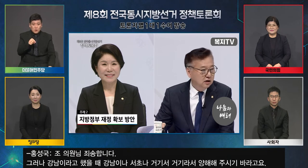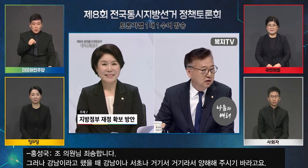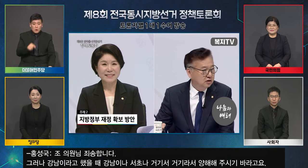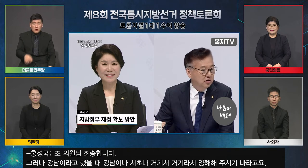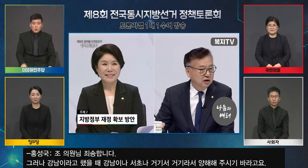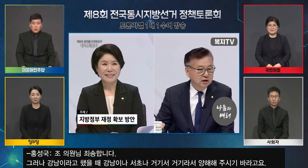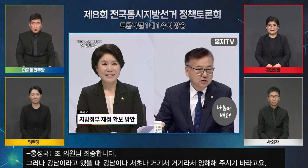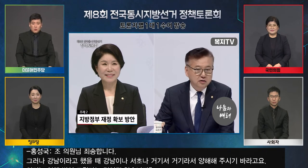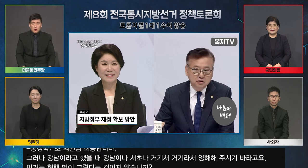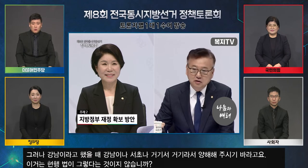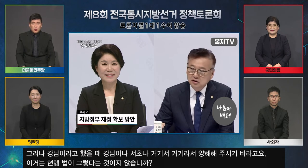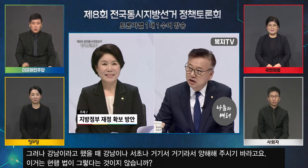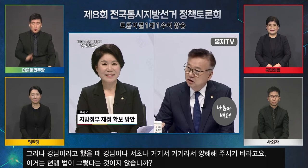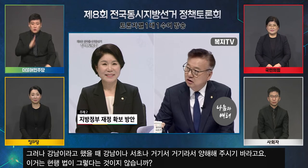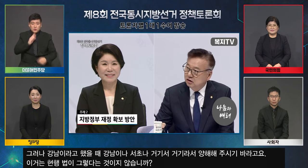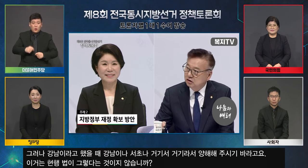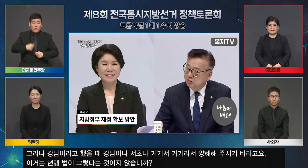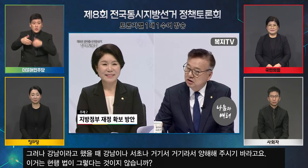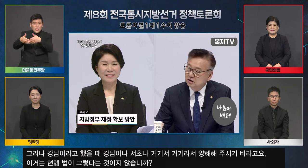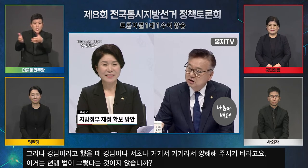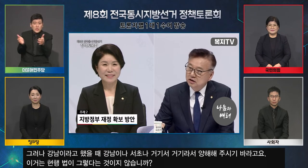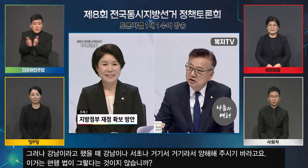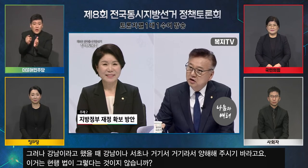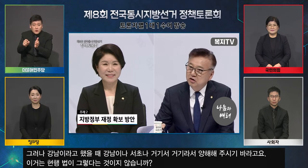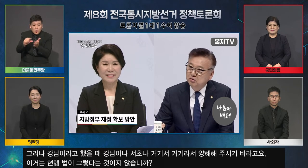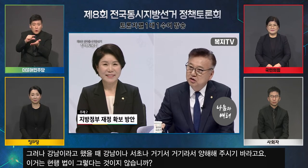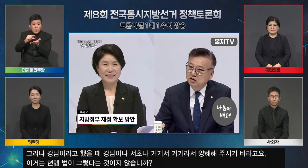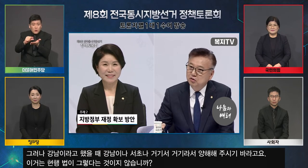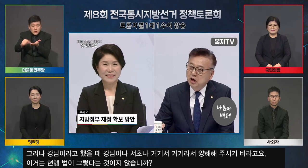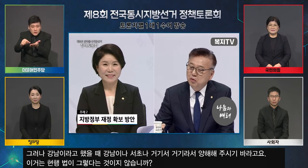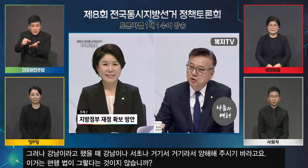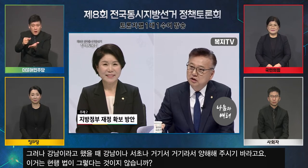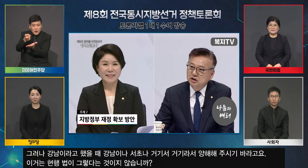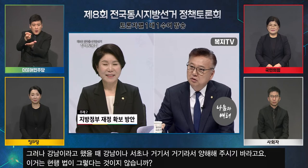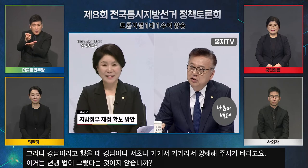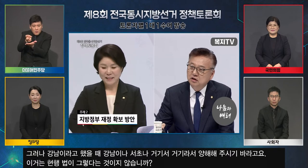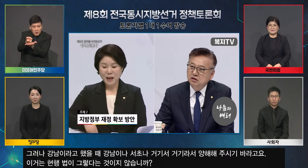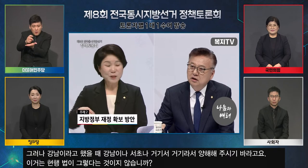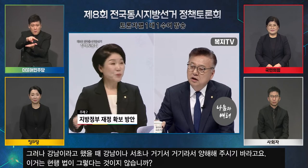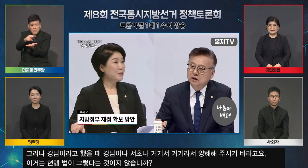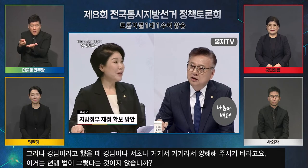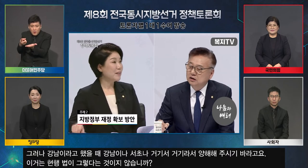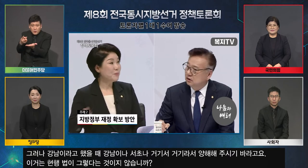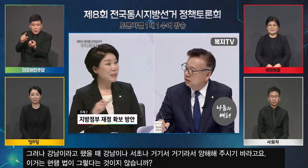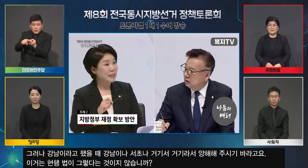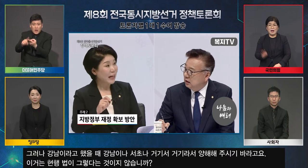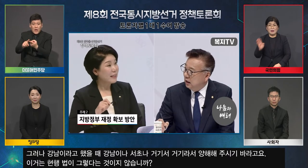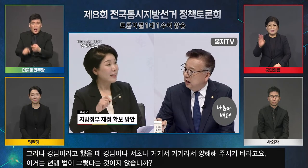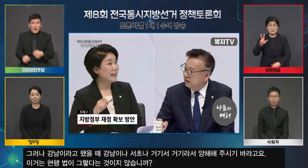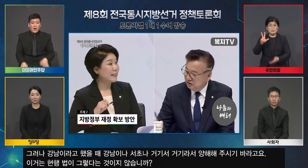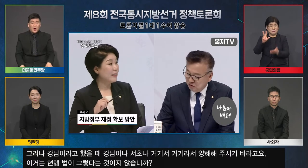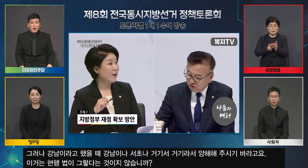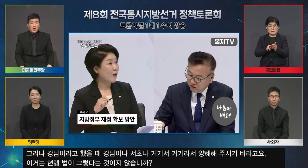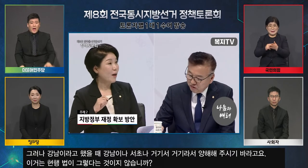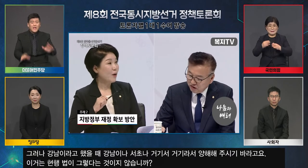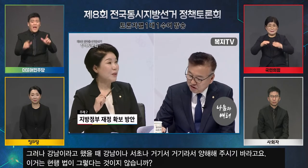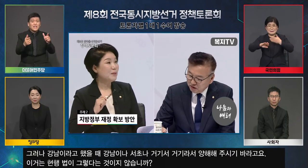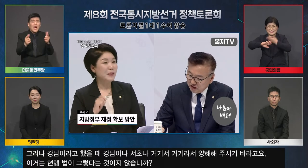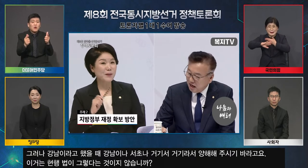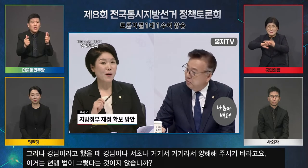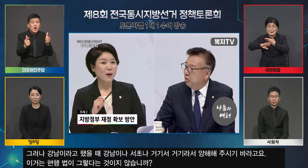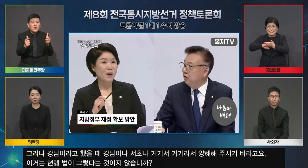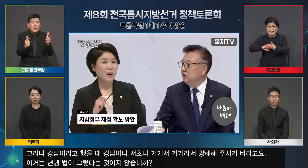오죽하니까 정의당에서 지방자치에 대한 개헌의 문제고 나오고 있기 때문에 그 문제랑 그 문제랑 다르다니까요.